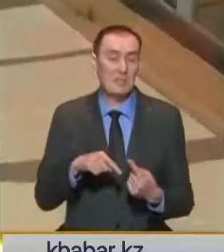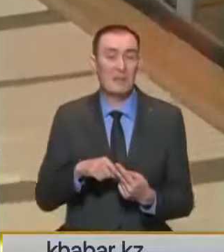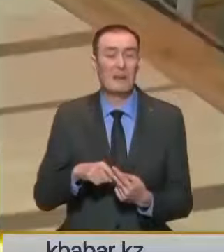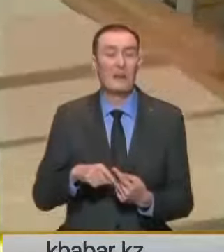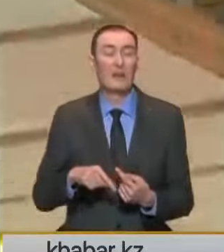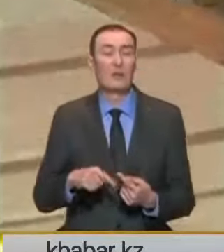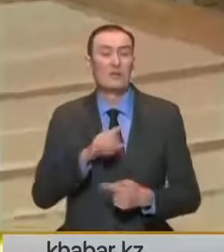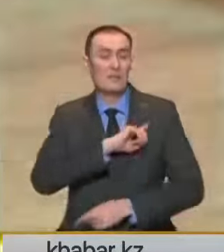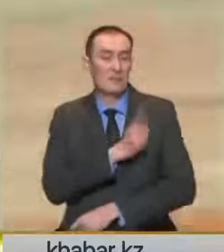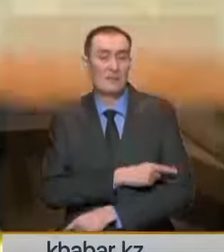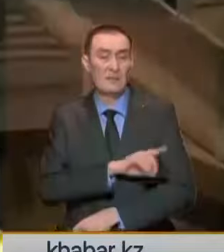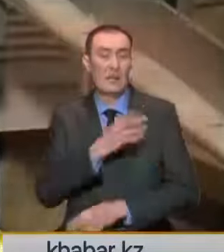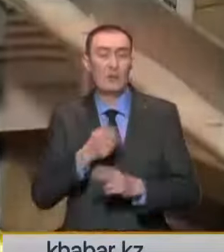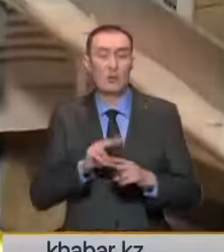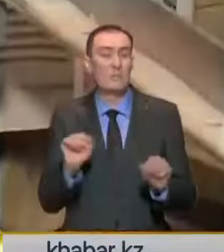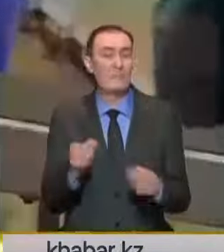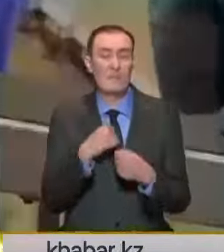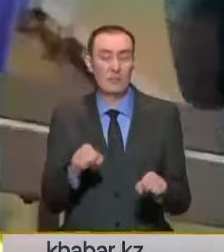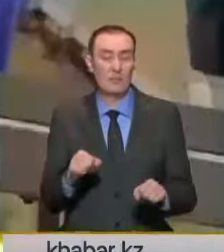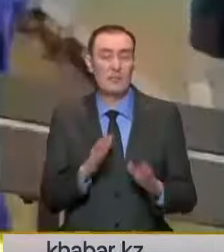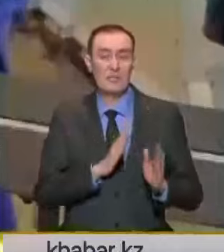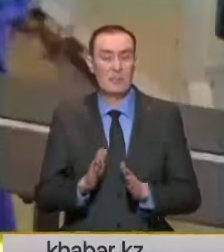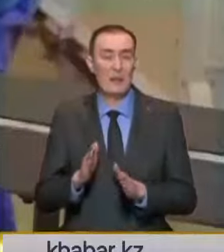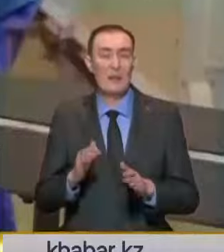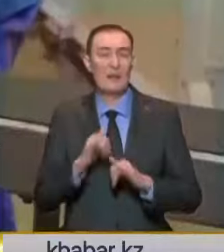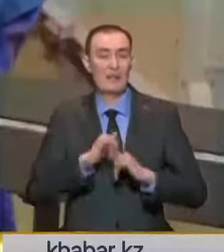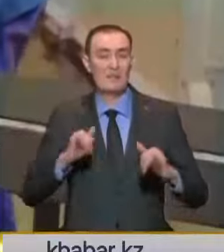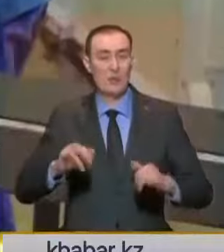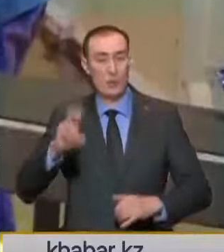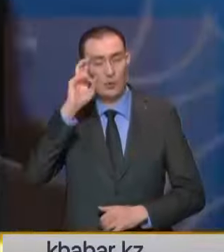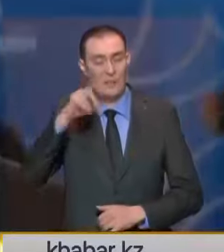из ключевых сил, без которых невозможно стабильное экономическое